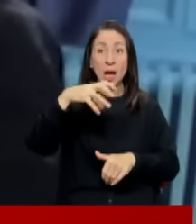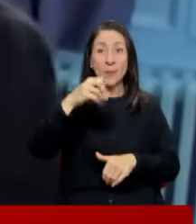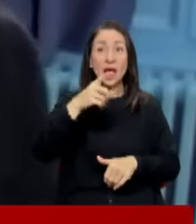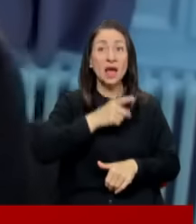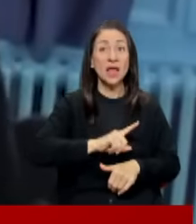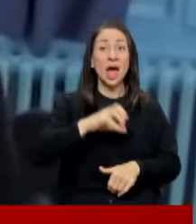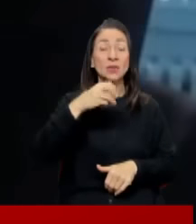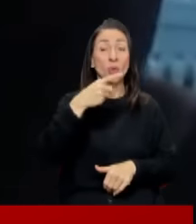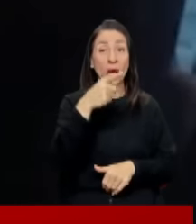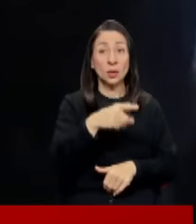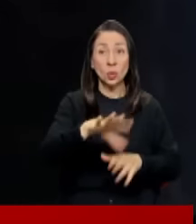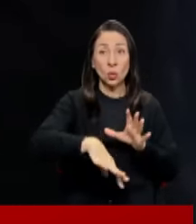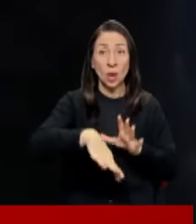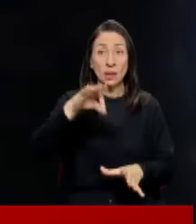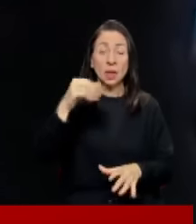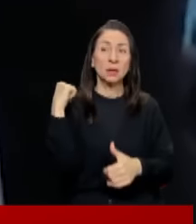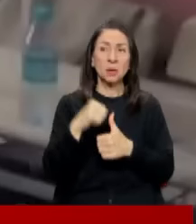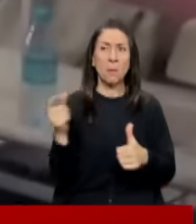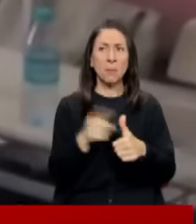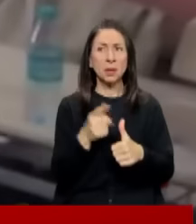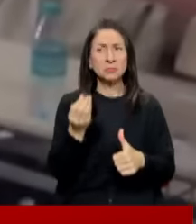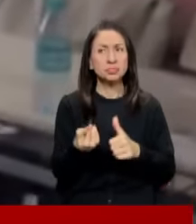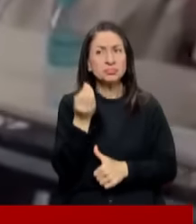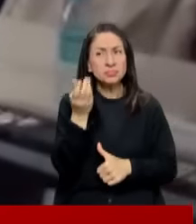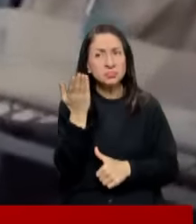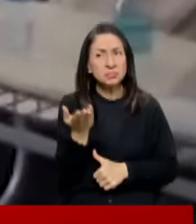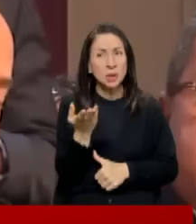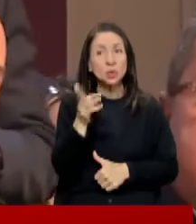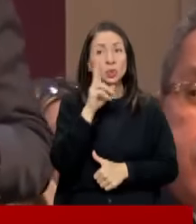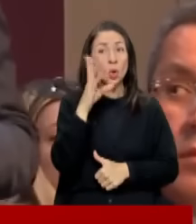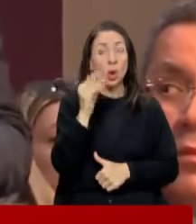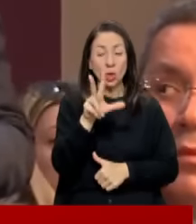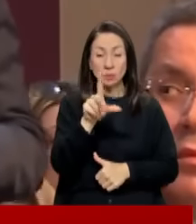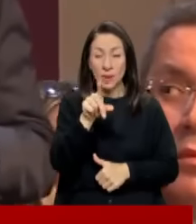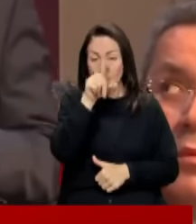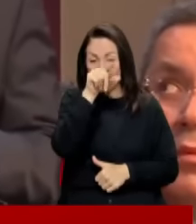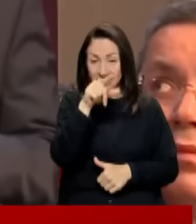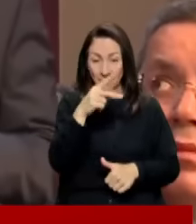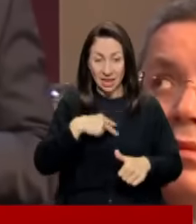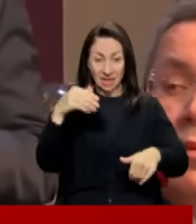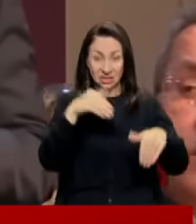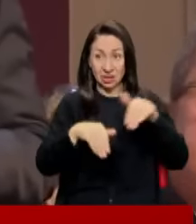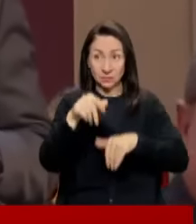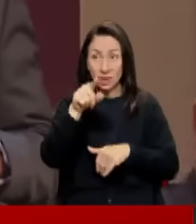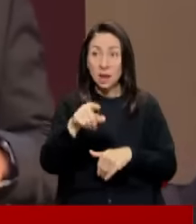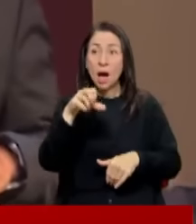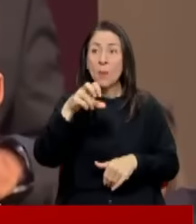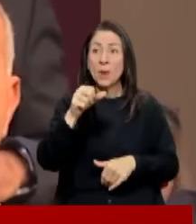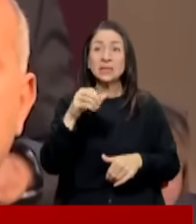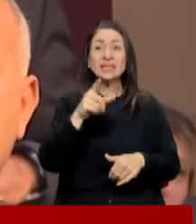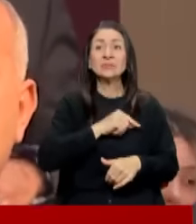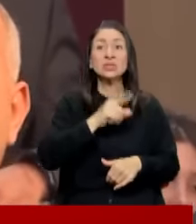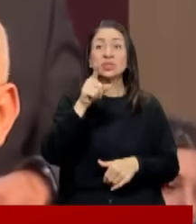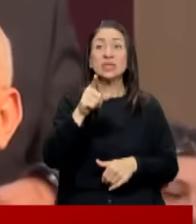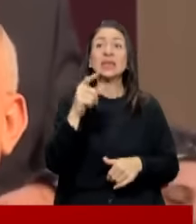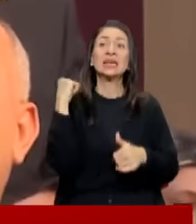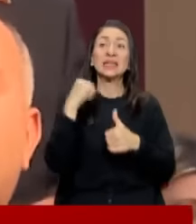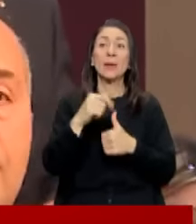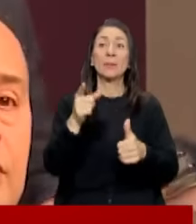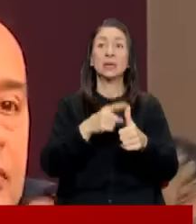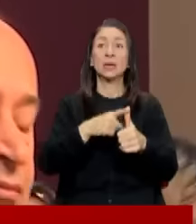Parti'nin adayı Erdoğan kurada yine birinci sırada çıktı. Son olarak 31 Mart yerel seçimlerinde AK Parti temsilcisi